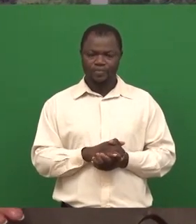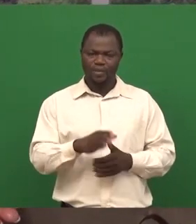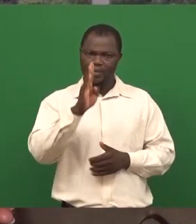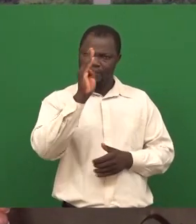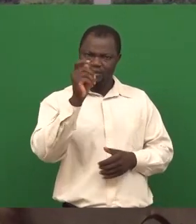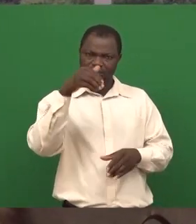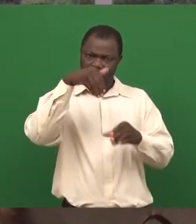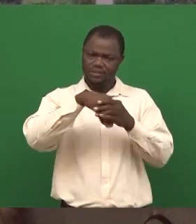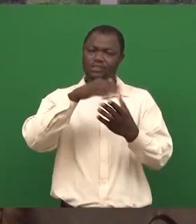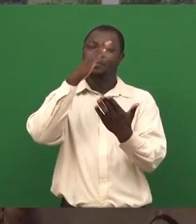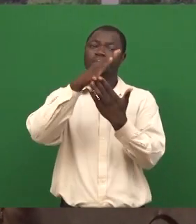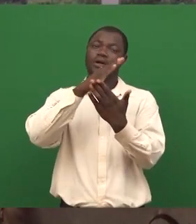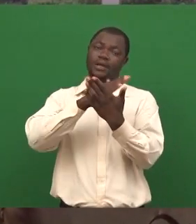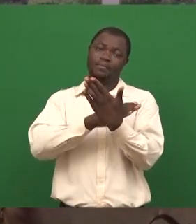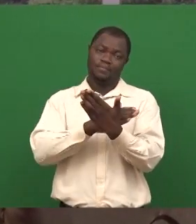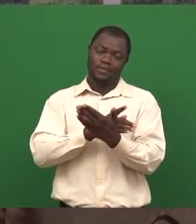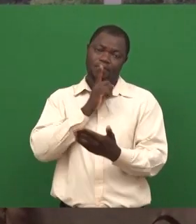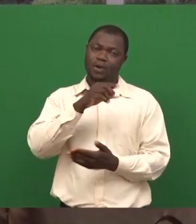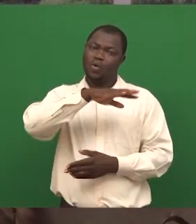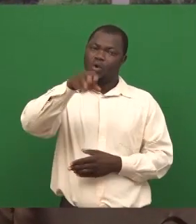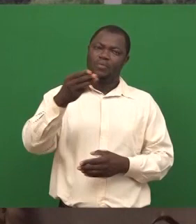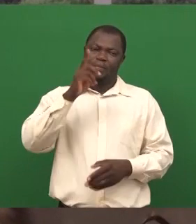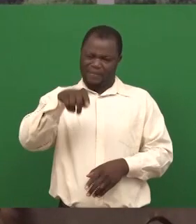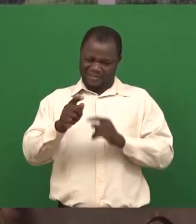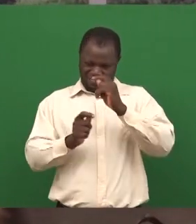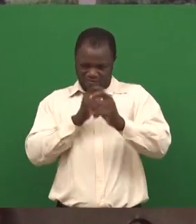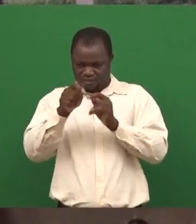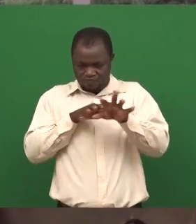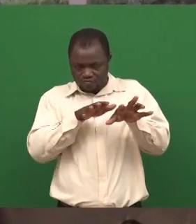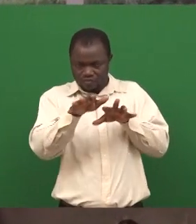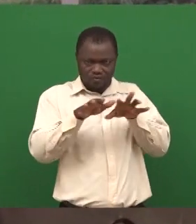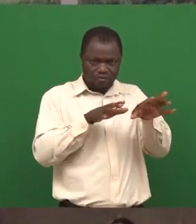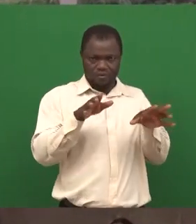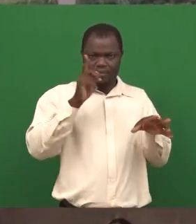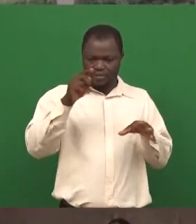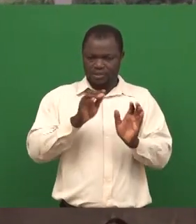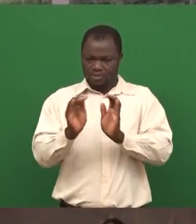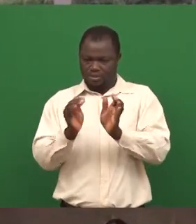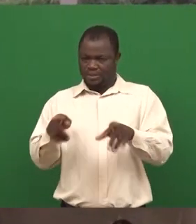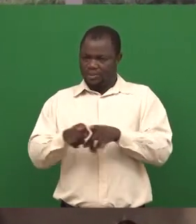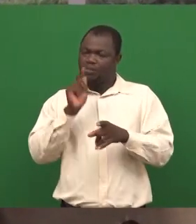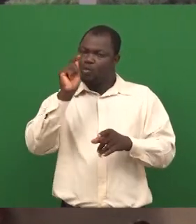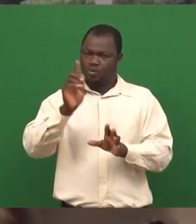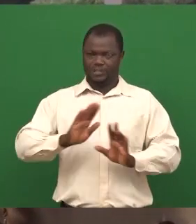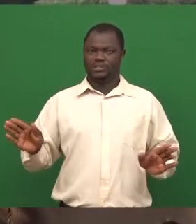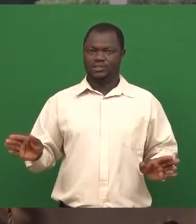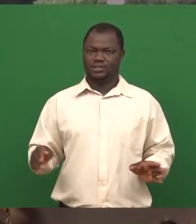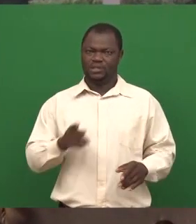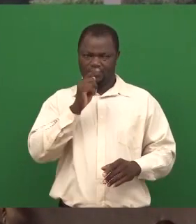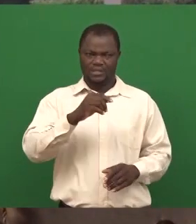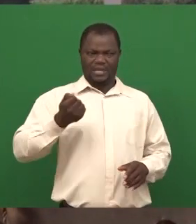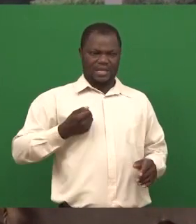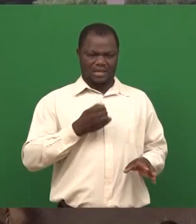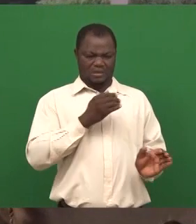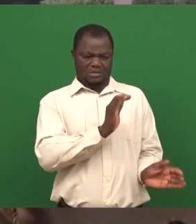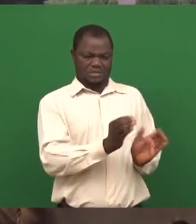Asi muchirongwa muno tinoti munhu wese ngaapie chinochengetwa chete inofanira kunge iri huku. Atidi kunzwa munhu anonzi vabva